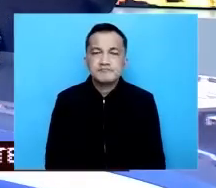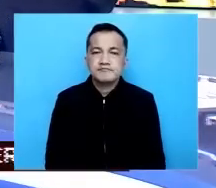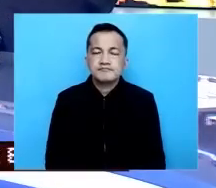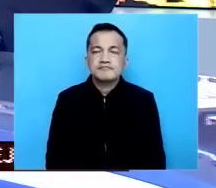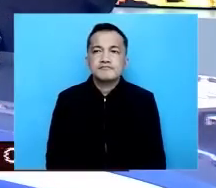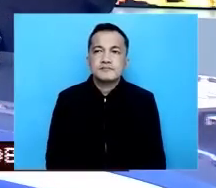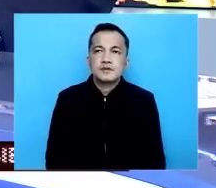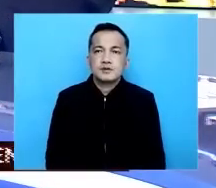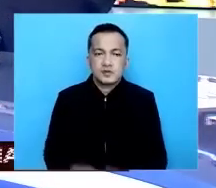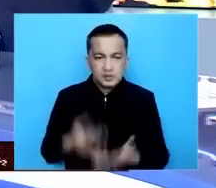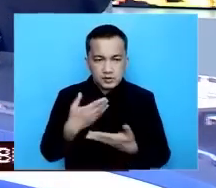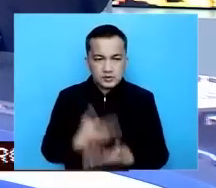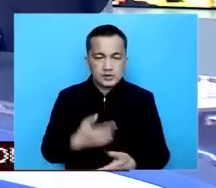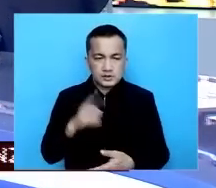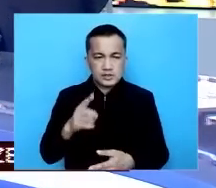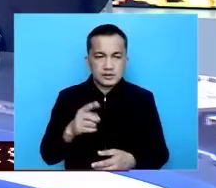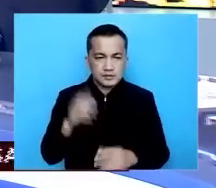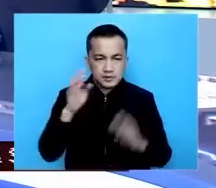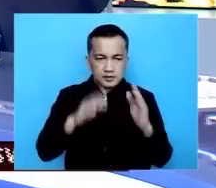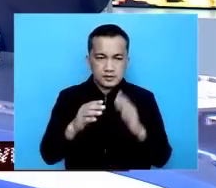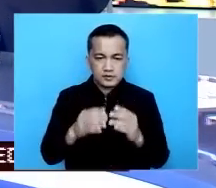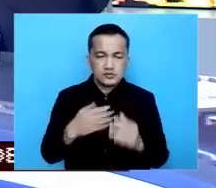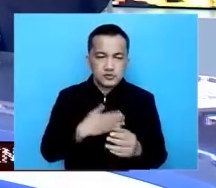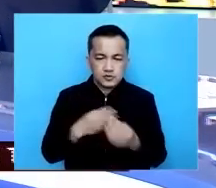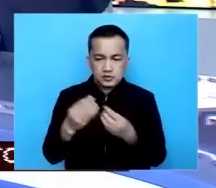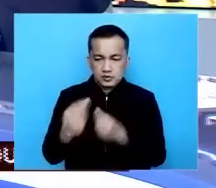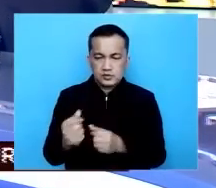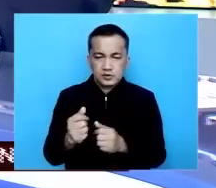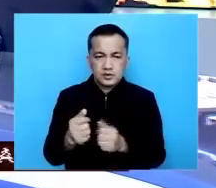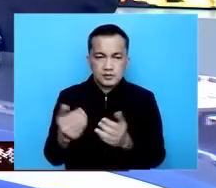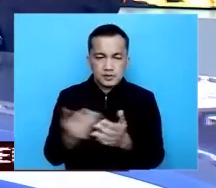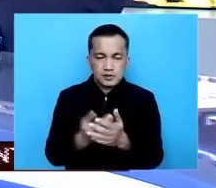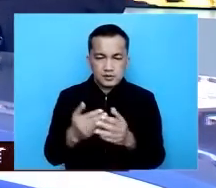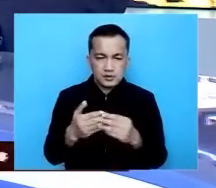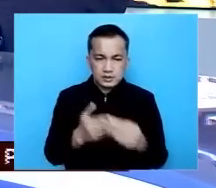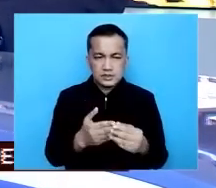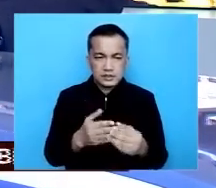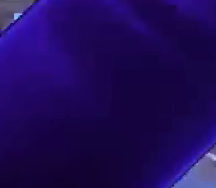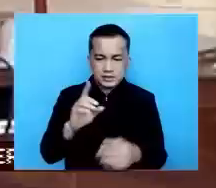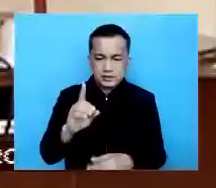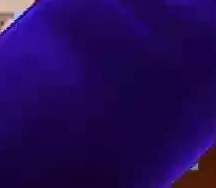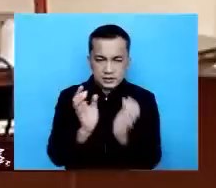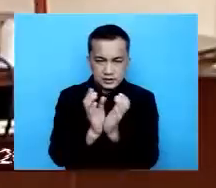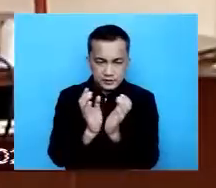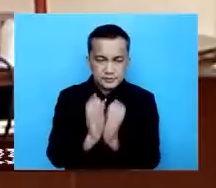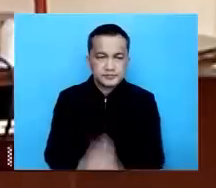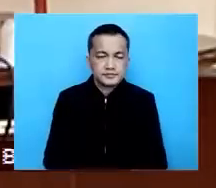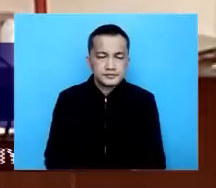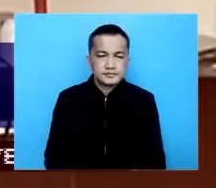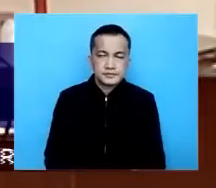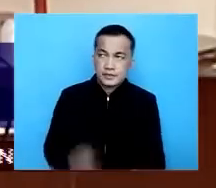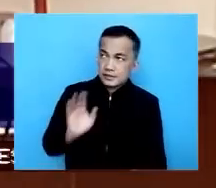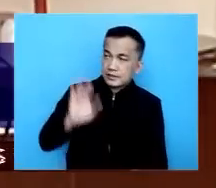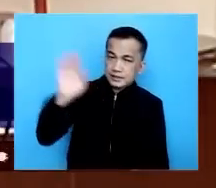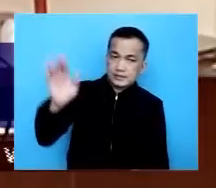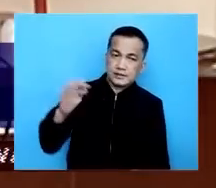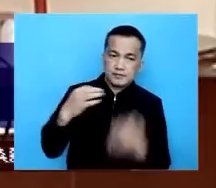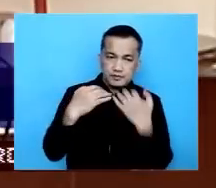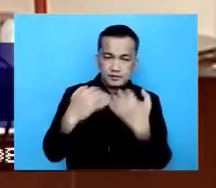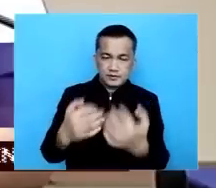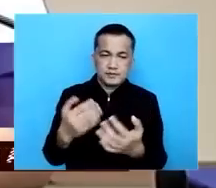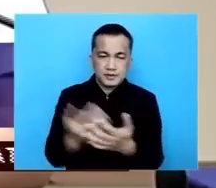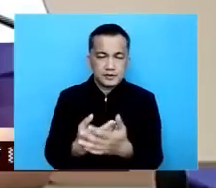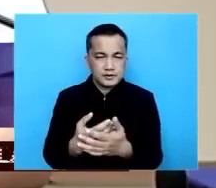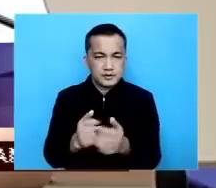sa mga problemang gustong tugunan ng bagong liderato ng Department of Social Welfare and Development. Sa kanyang unang press conference bilang bagong kalim